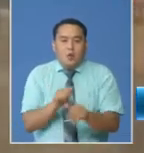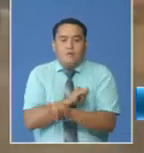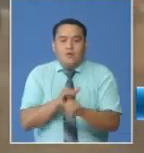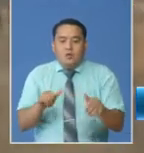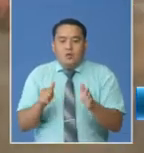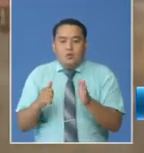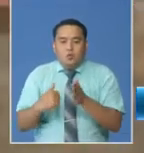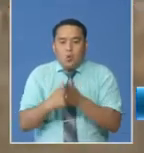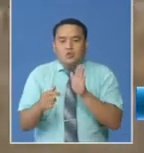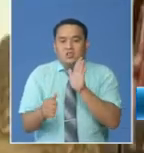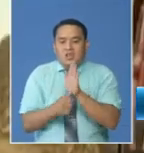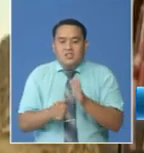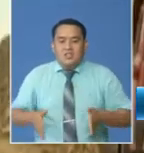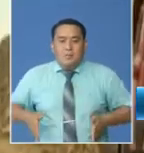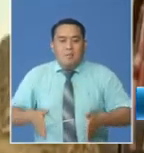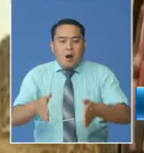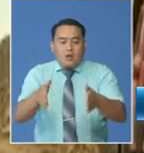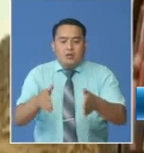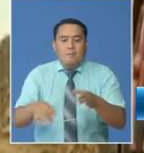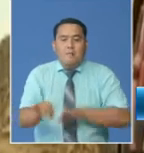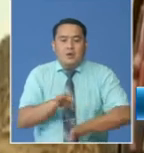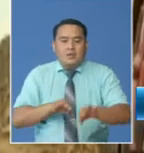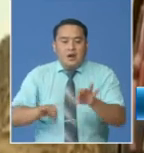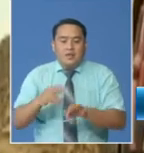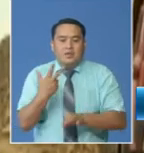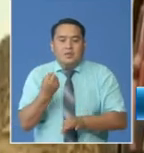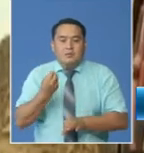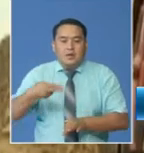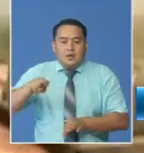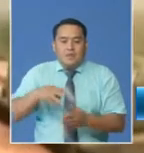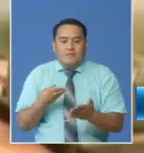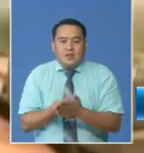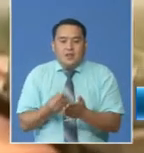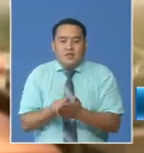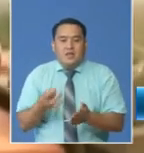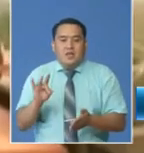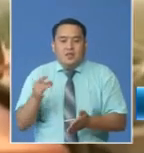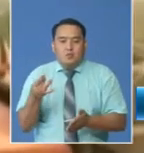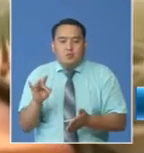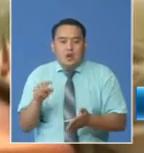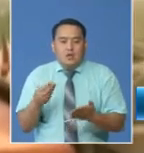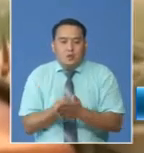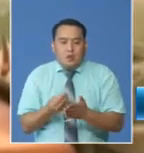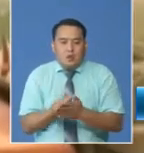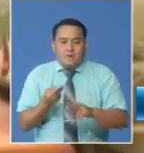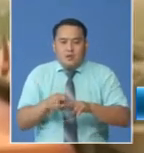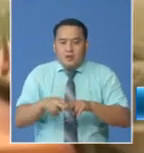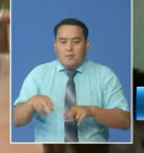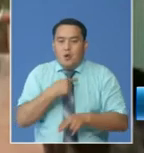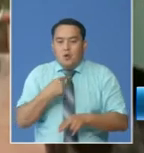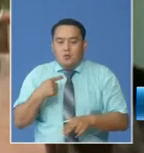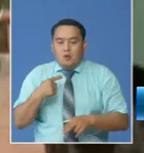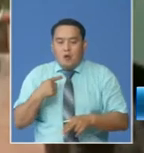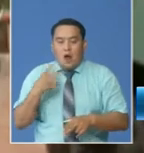до 6 полос. Проект стоимостью почти в 3 миллиарда тенге финансирует республиканский бюджет. Помимо этого, в областном